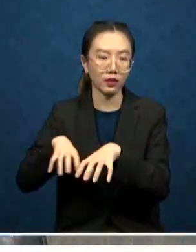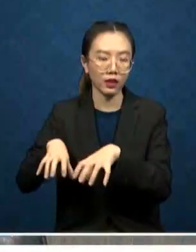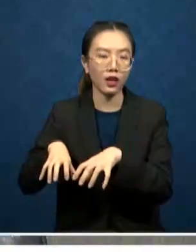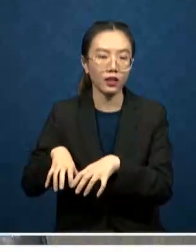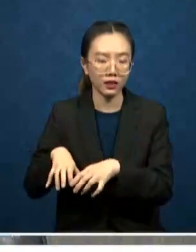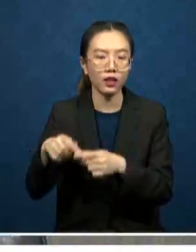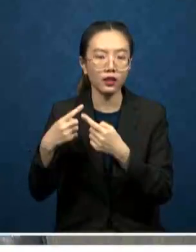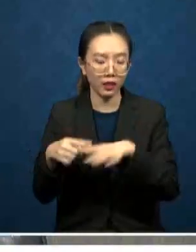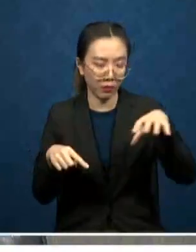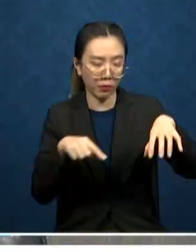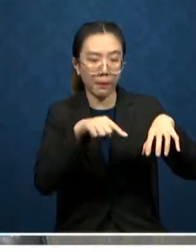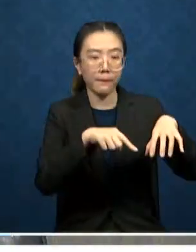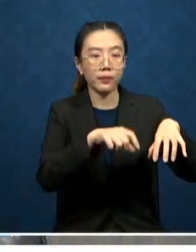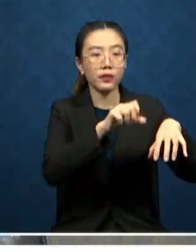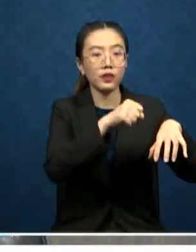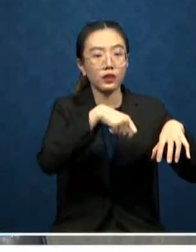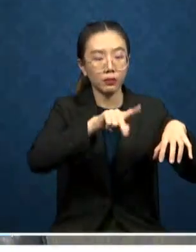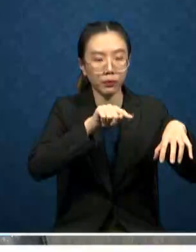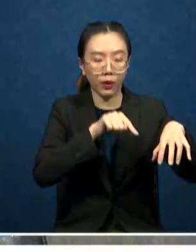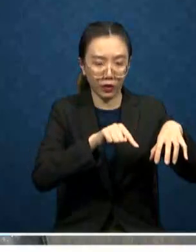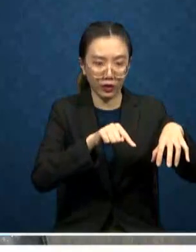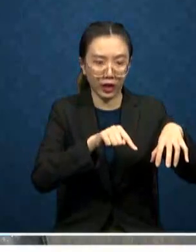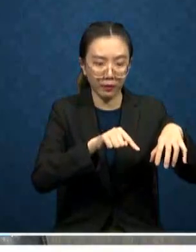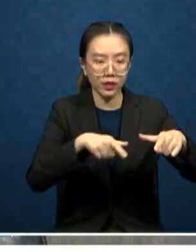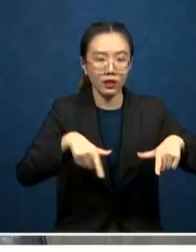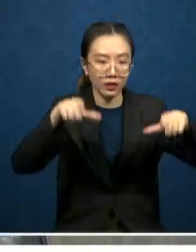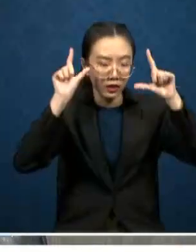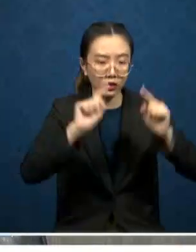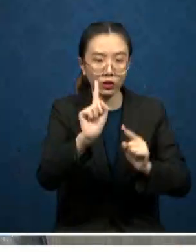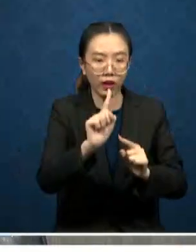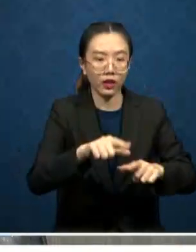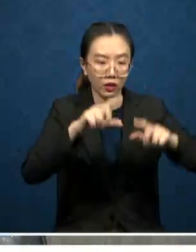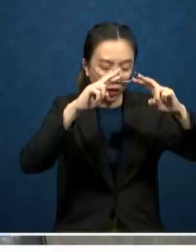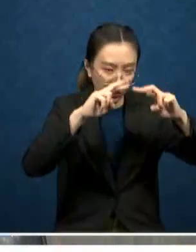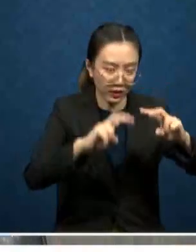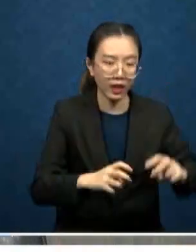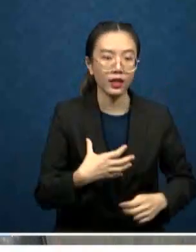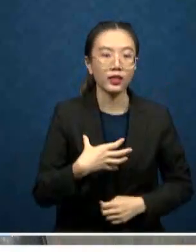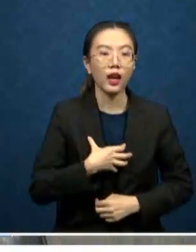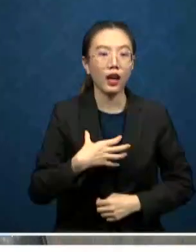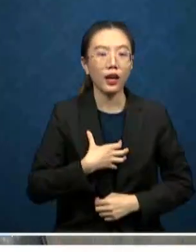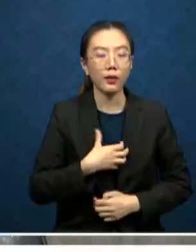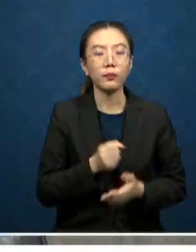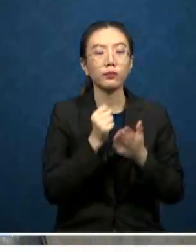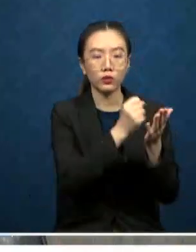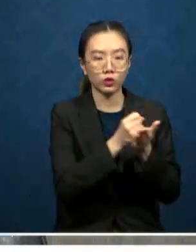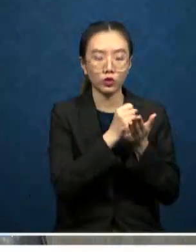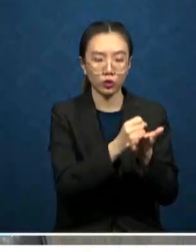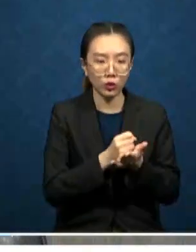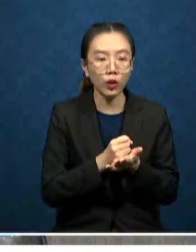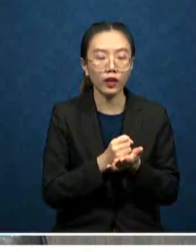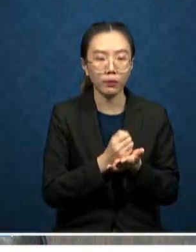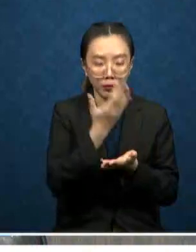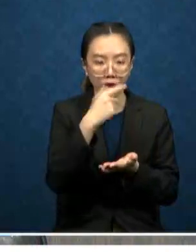ชื่อเสียงมากในเรื่องของงานวิจัยได้เป็นหน่วยที่ติดตามอีกอีกหน่วยหนึ่งผมคิดว่าจะมีประโยชน์